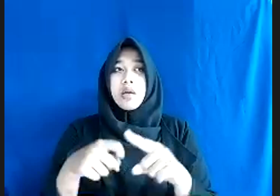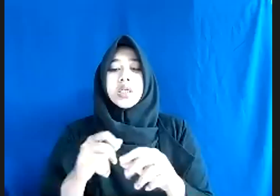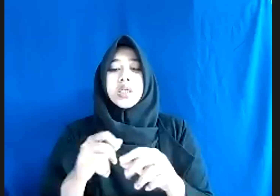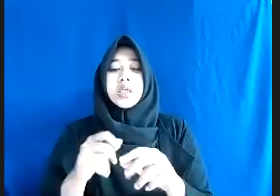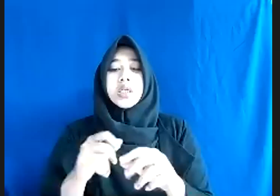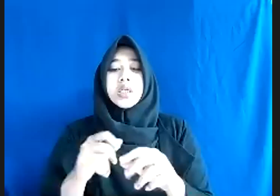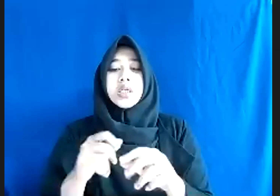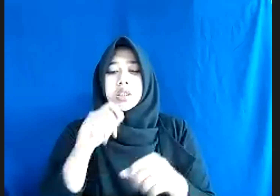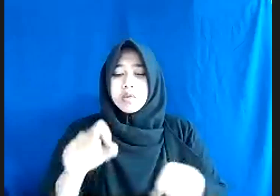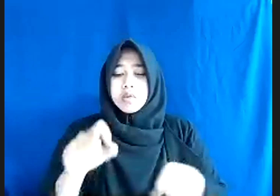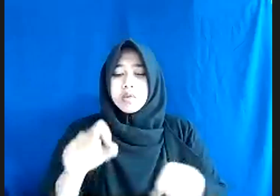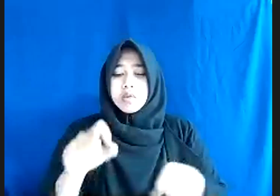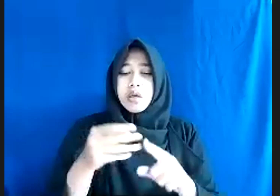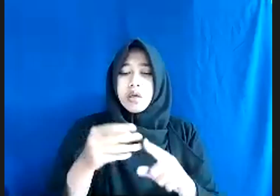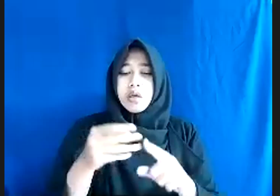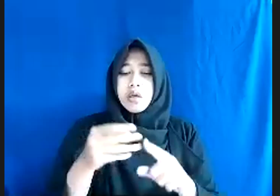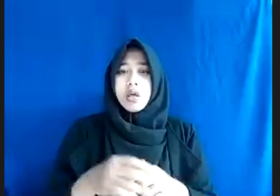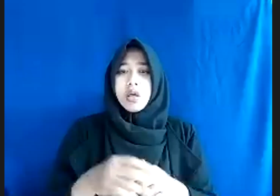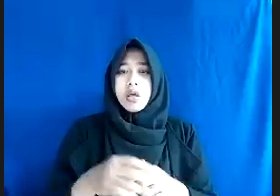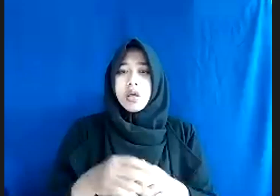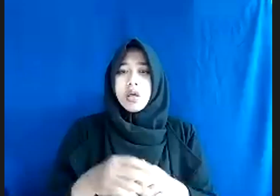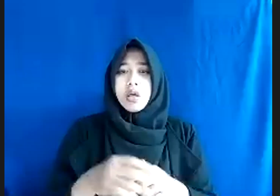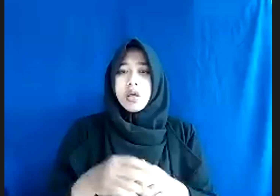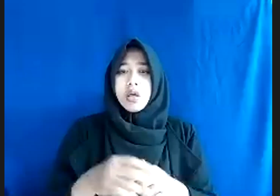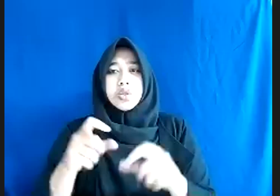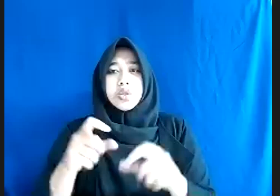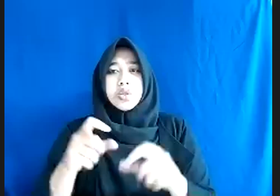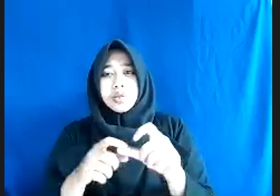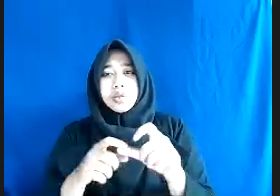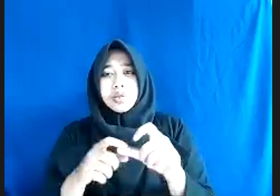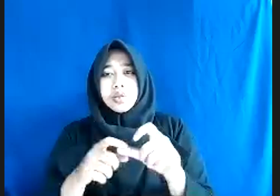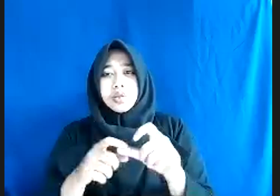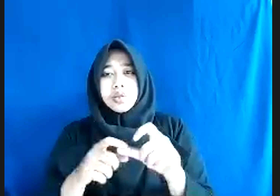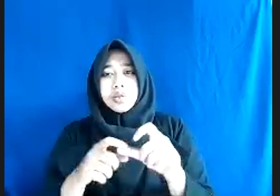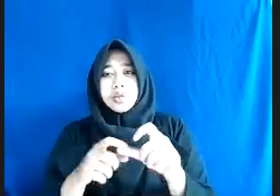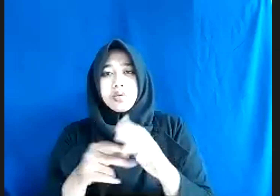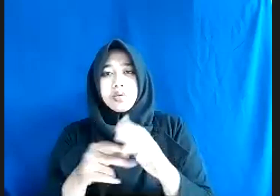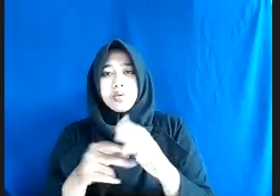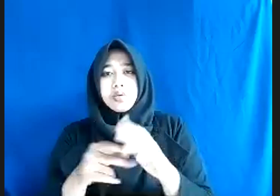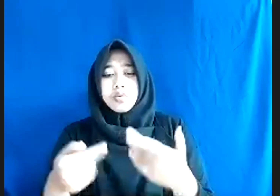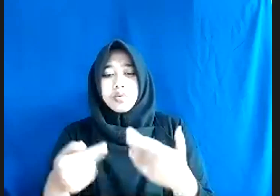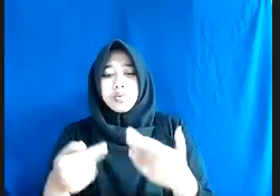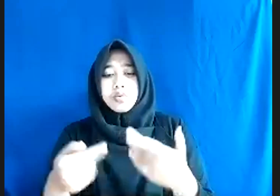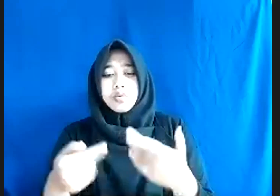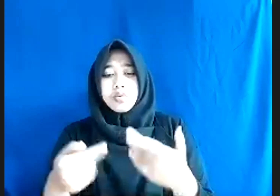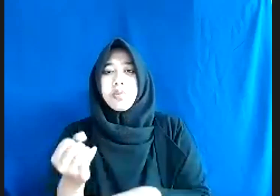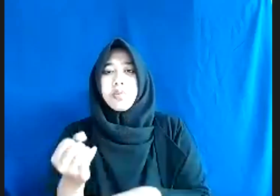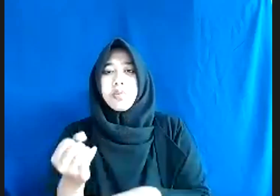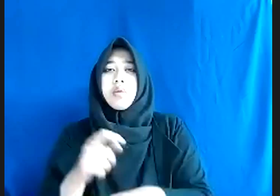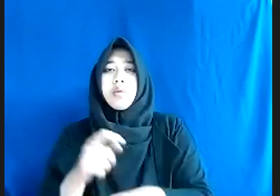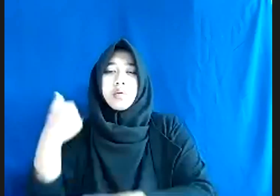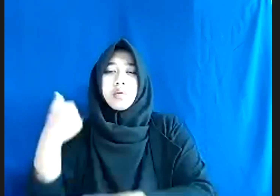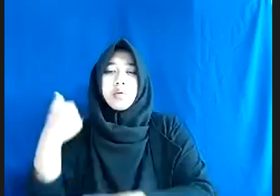meninggal beberapa waktu lalu. Jadi, kalau bicara soal oligarki, pada akhirnya kita